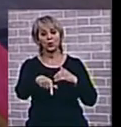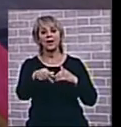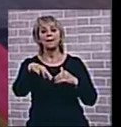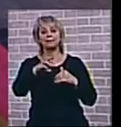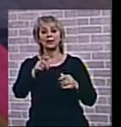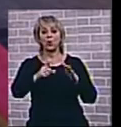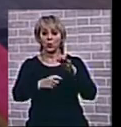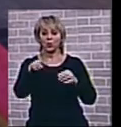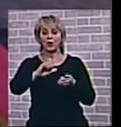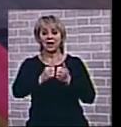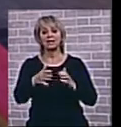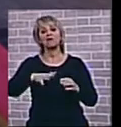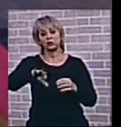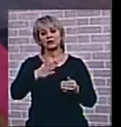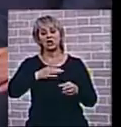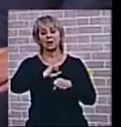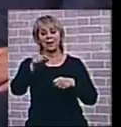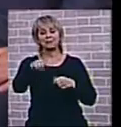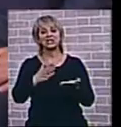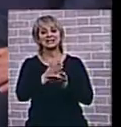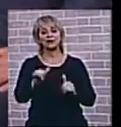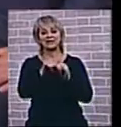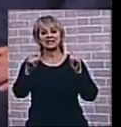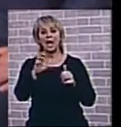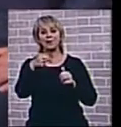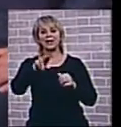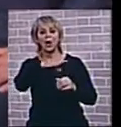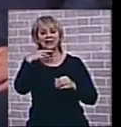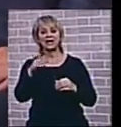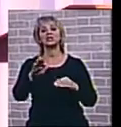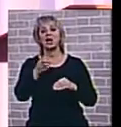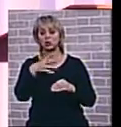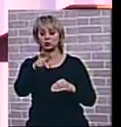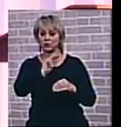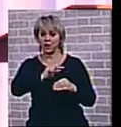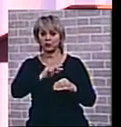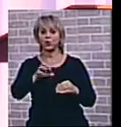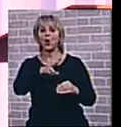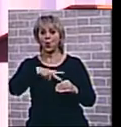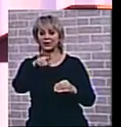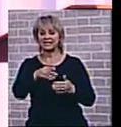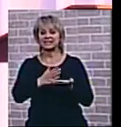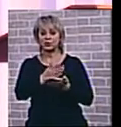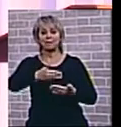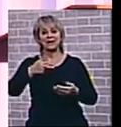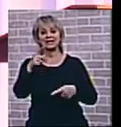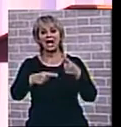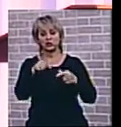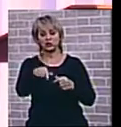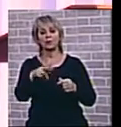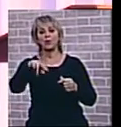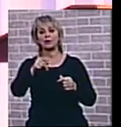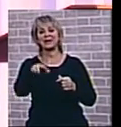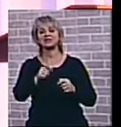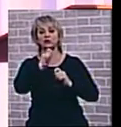метры. Вот и наши подвиги. За заслуги в развитии АПК и многолетнюю добросовестную работу орден за заслуги перед